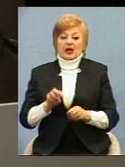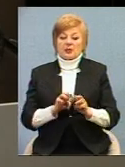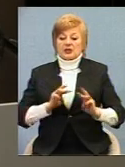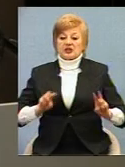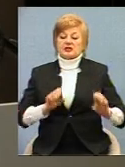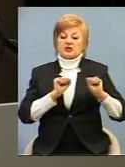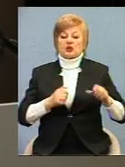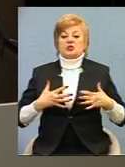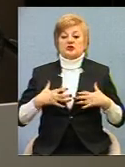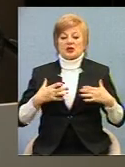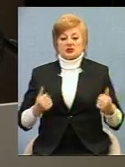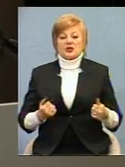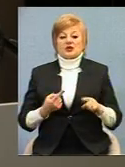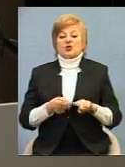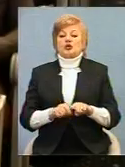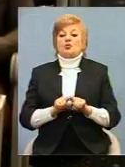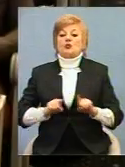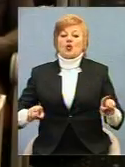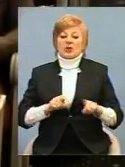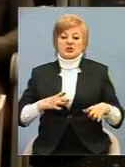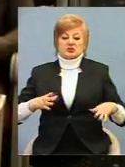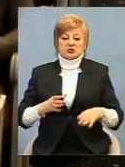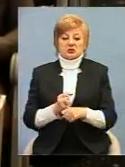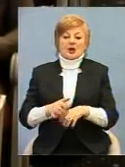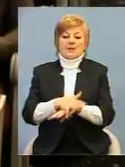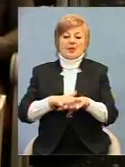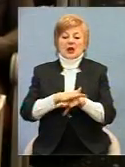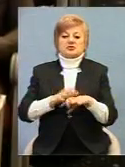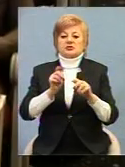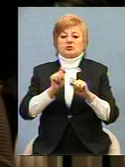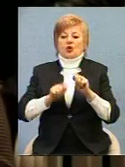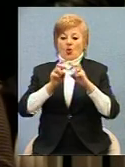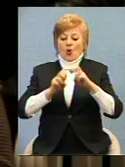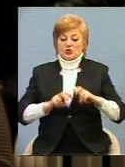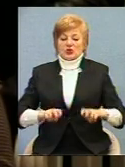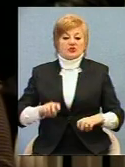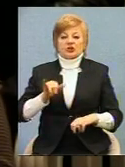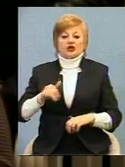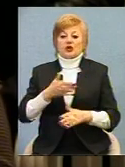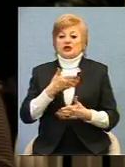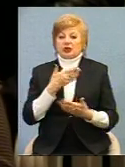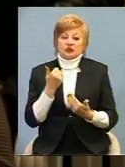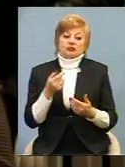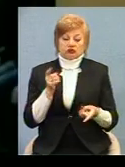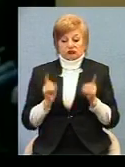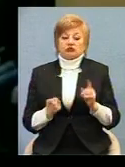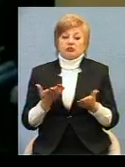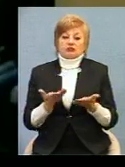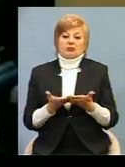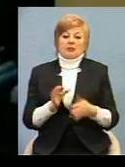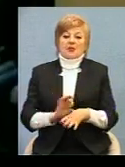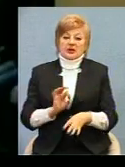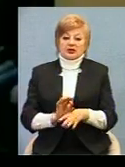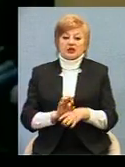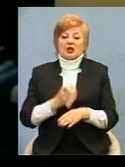охорони здоров'я взяло курс на популяризацію скринінгу – масового обстеження населення, яке не має клінічних симптомів захворювання, з метою виявлення раку